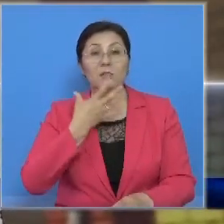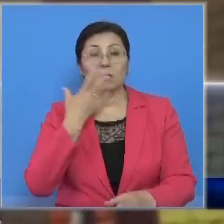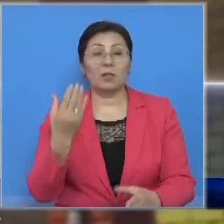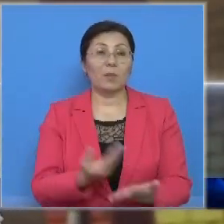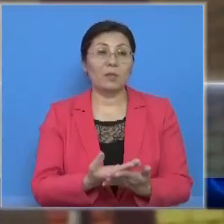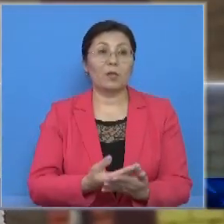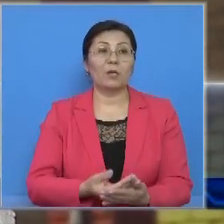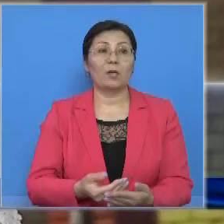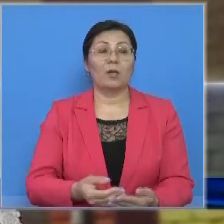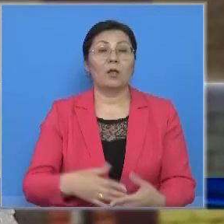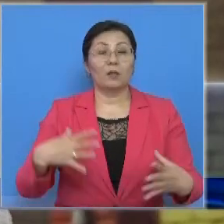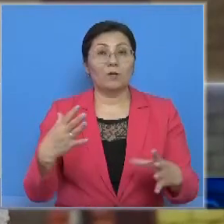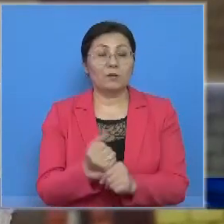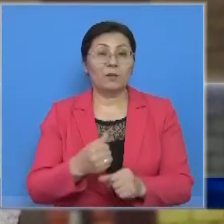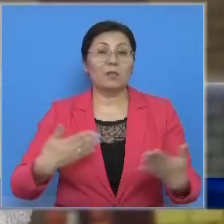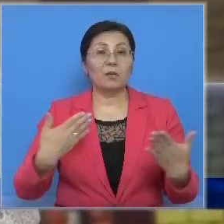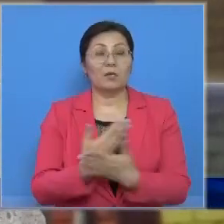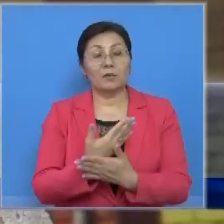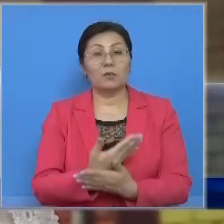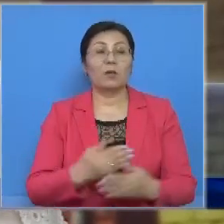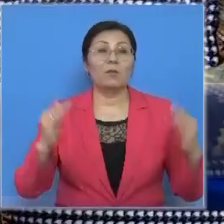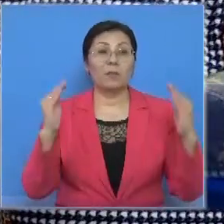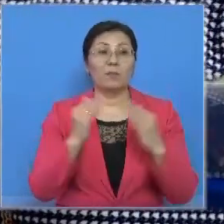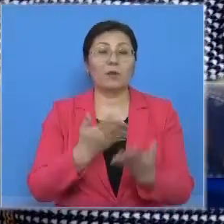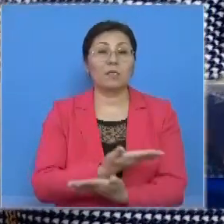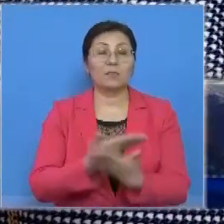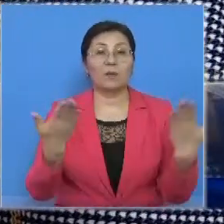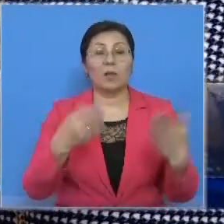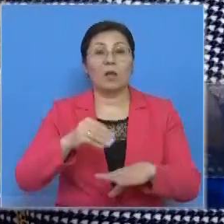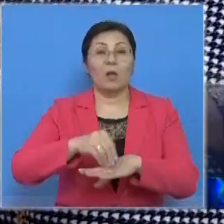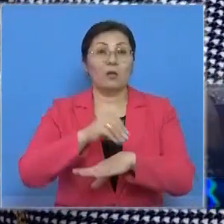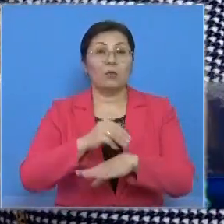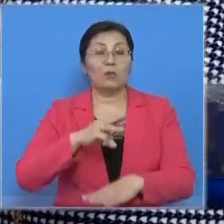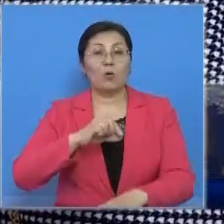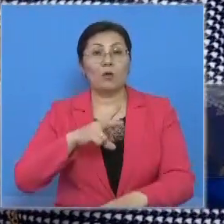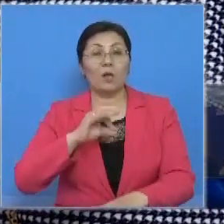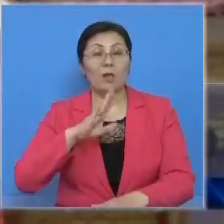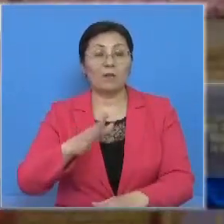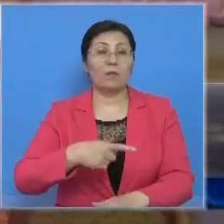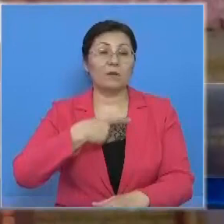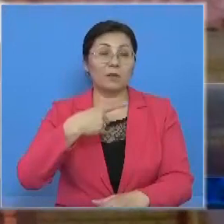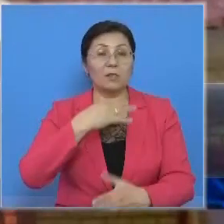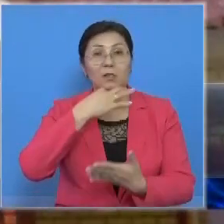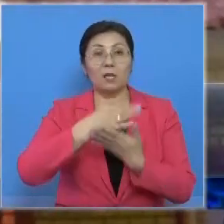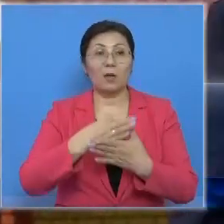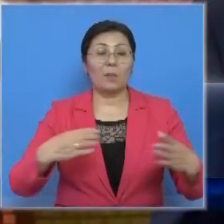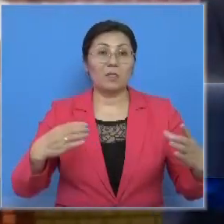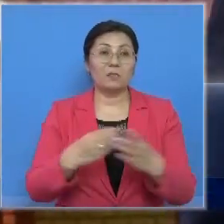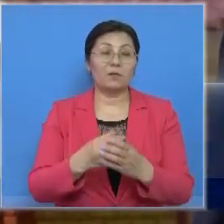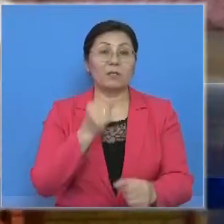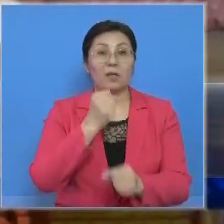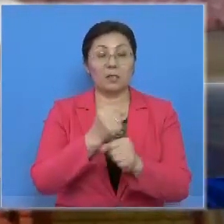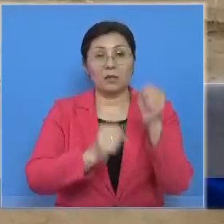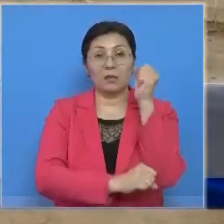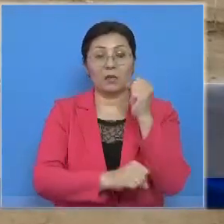Ну, короче, с новосельем вас! Ералы Тукжанов выразил свою признательность подрядным компаниям,